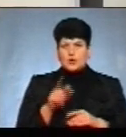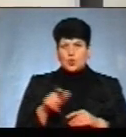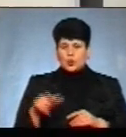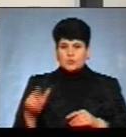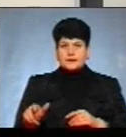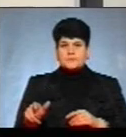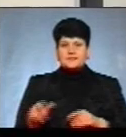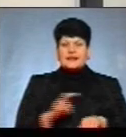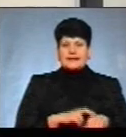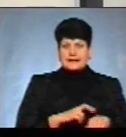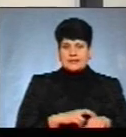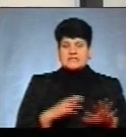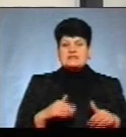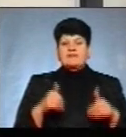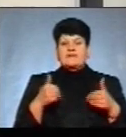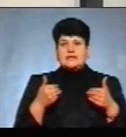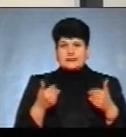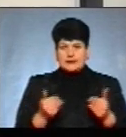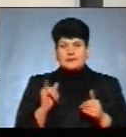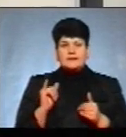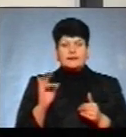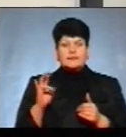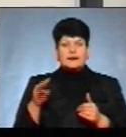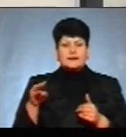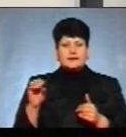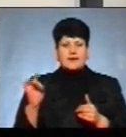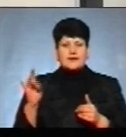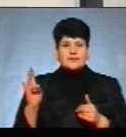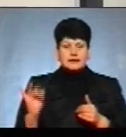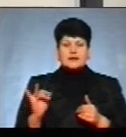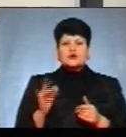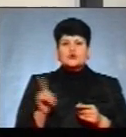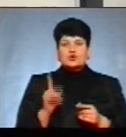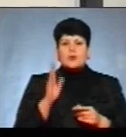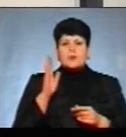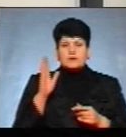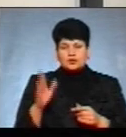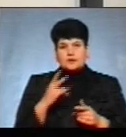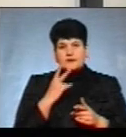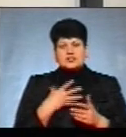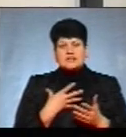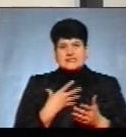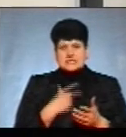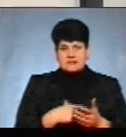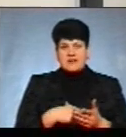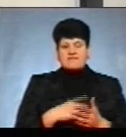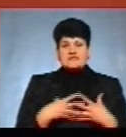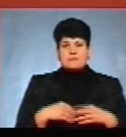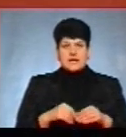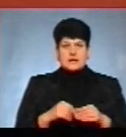почали люди, лікарі, звертатися, якраз інтерні лікарі, щодо майбутнього себе бачить в сімейній